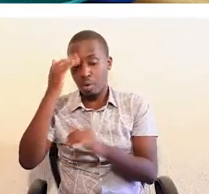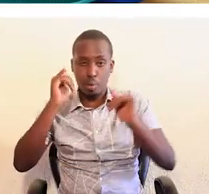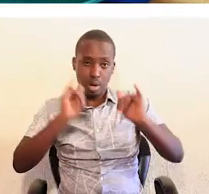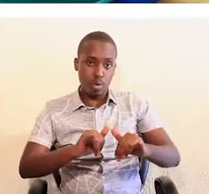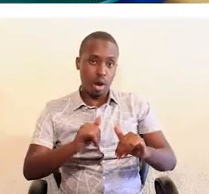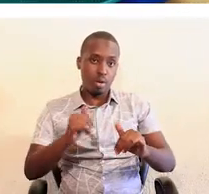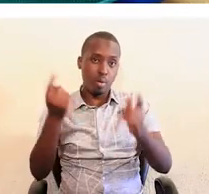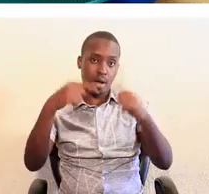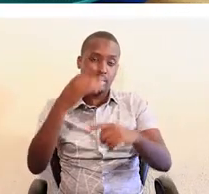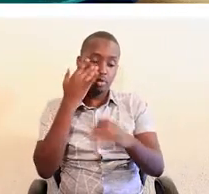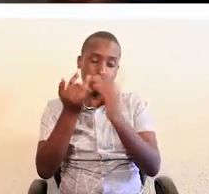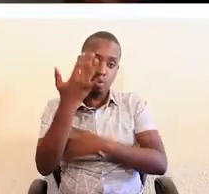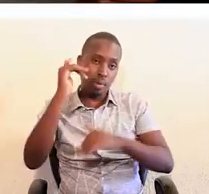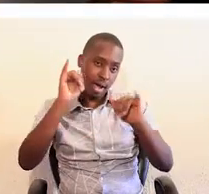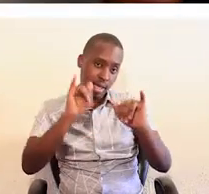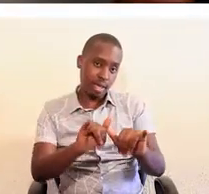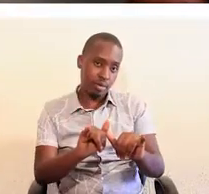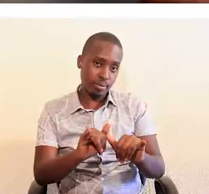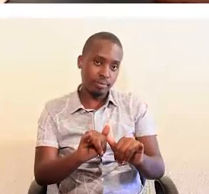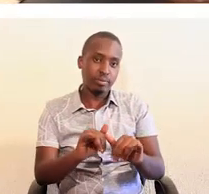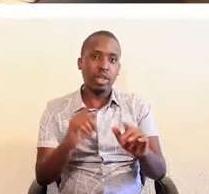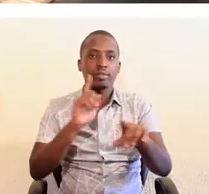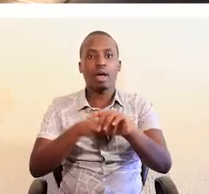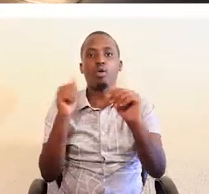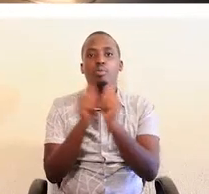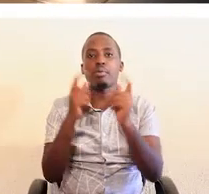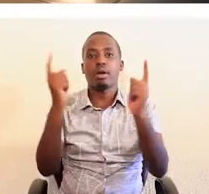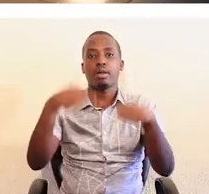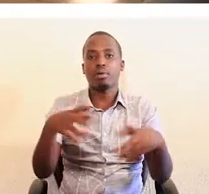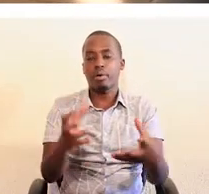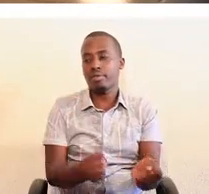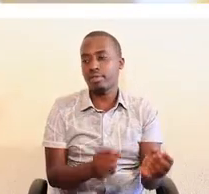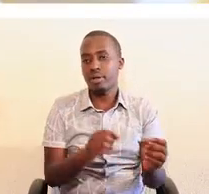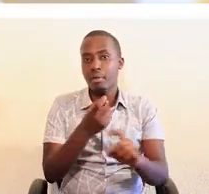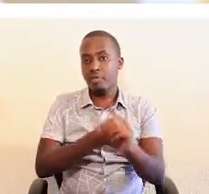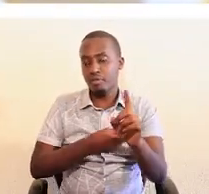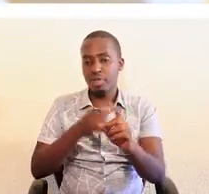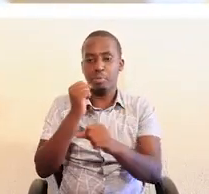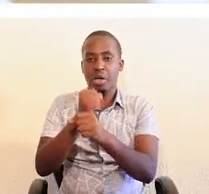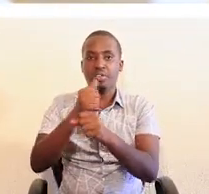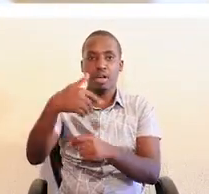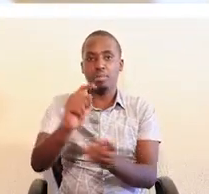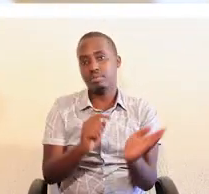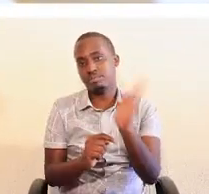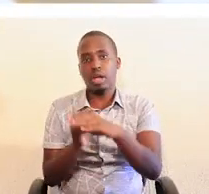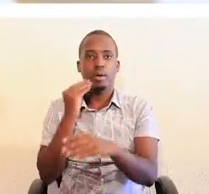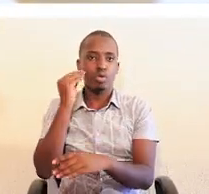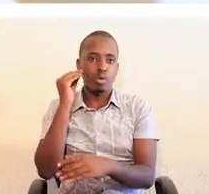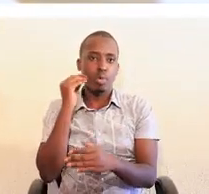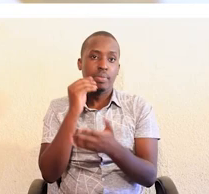kuko birirwa hano bazana mu gitondo bakahirirwa saa kumi bakaza kubatwara bahinguye bavuye mu yindi